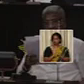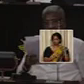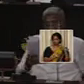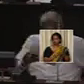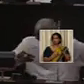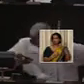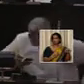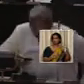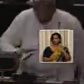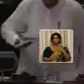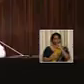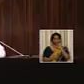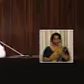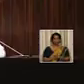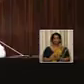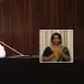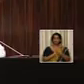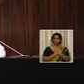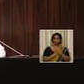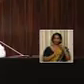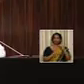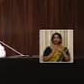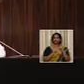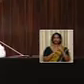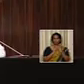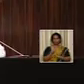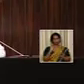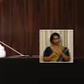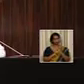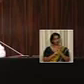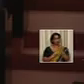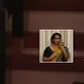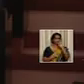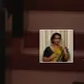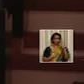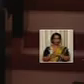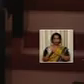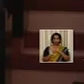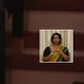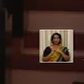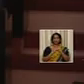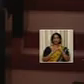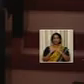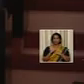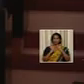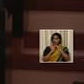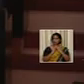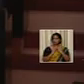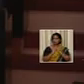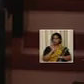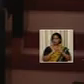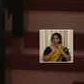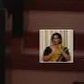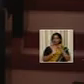යොමු කළ යුතුයි මම යෝජනා කරමි. කරපු නාගරික සංවර්ධන හා නිවාස අමාත්‍යතුමා. 2022 වර්ෂය සඳහා නාගරික සංවර්ධන හා නිවාස අමාත්‍යාංශයේ